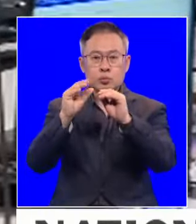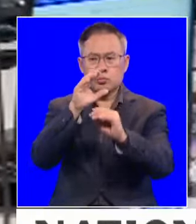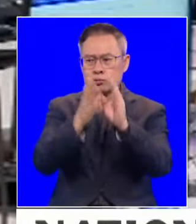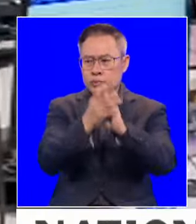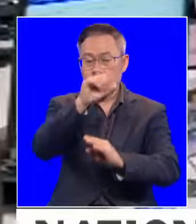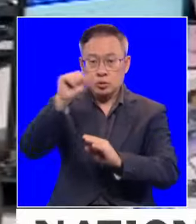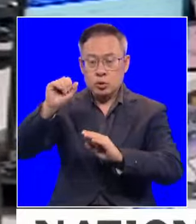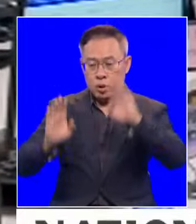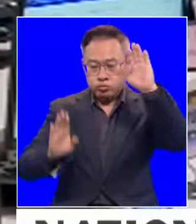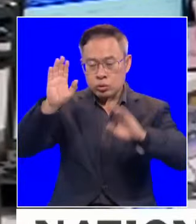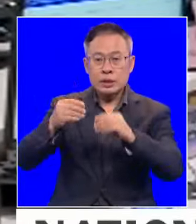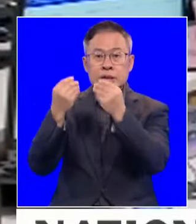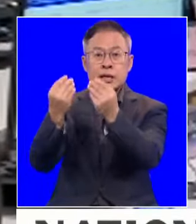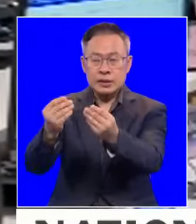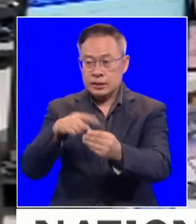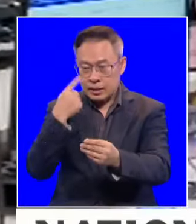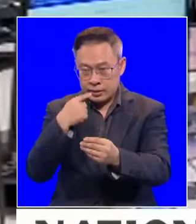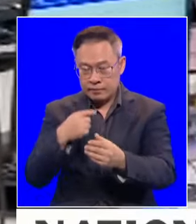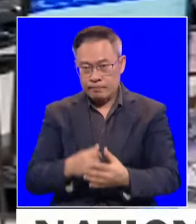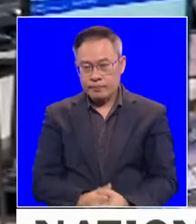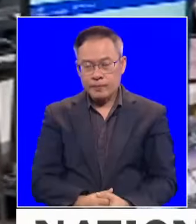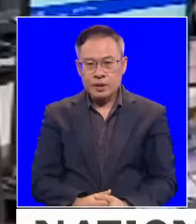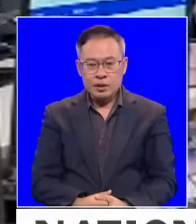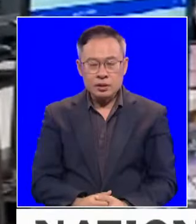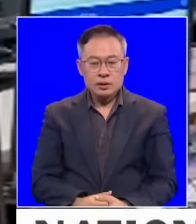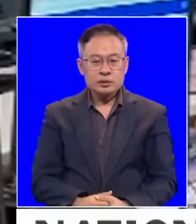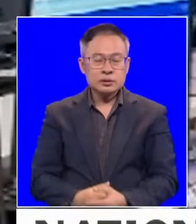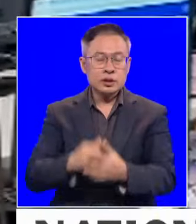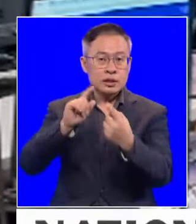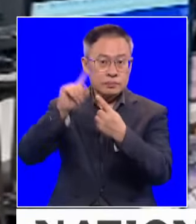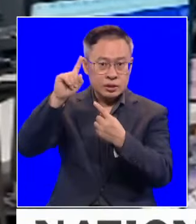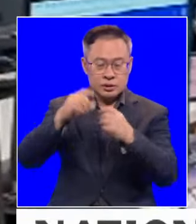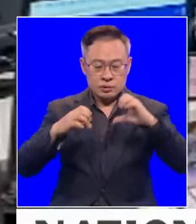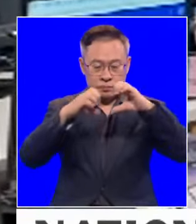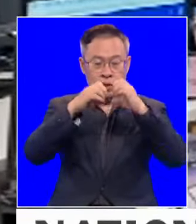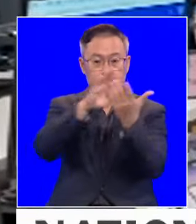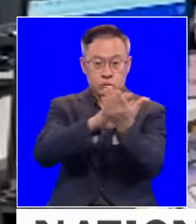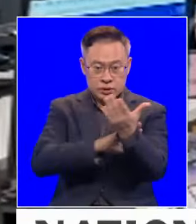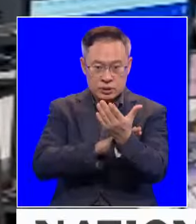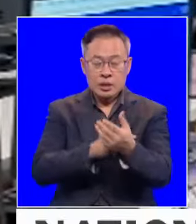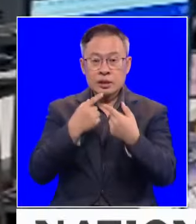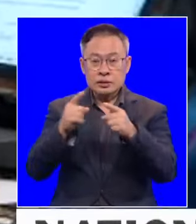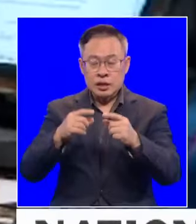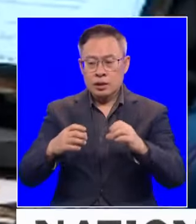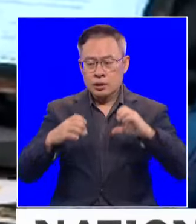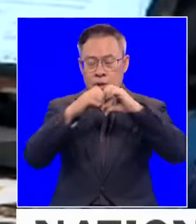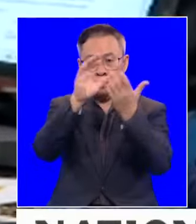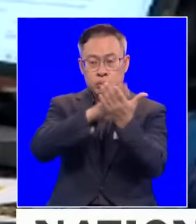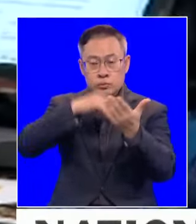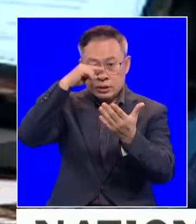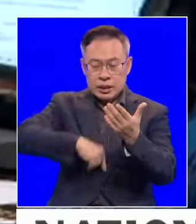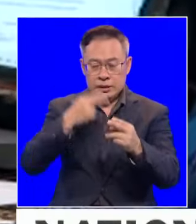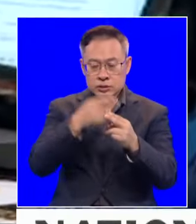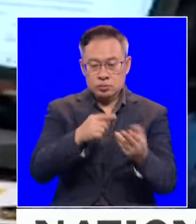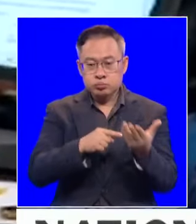ะว่าโควต้าของรองประธานสภาคนที่1 นะคะเป็นของพรรคภูมิใจไทยค่ะแต่วันนี้ยังไม่ได้มีการแจ้งบรรจุเป็นระเบียบวา